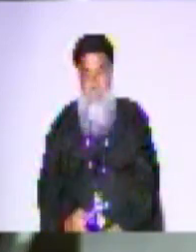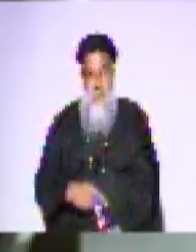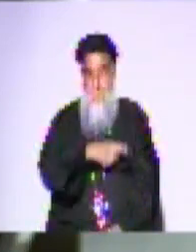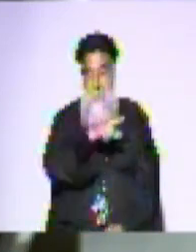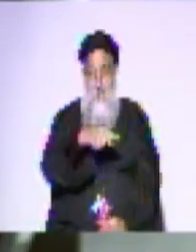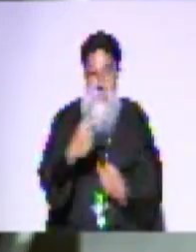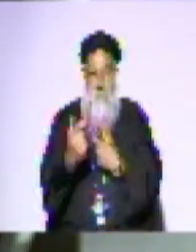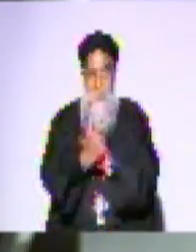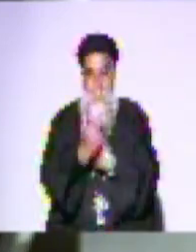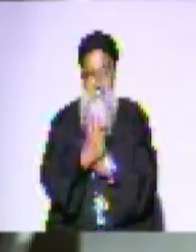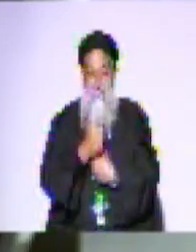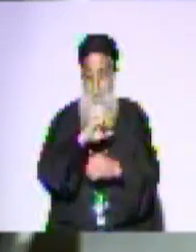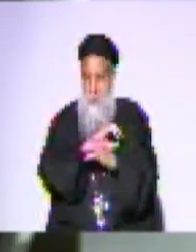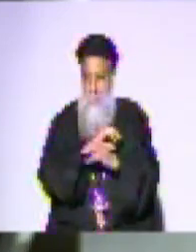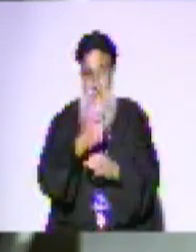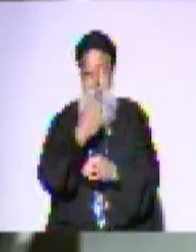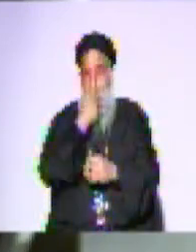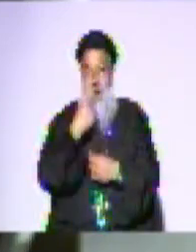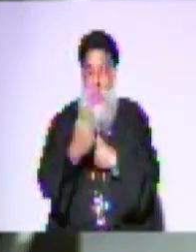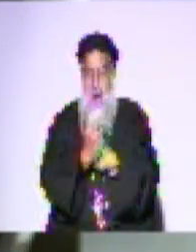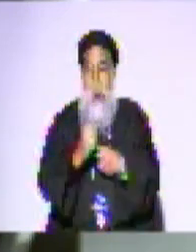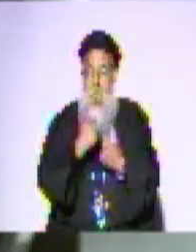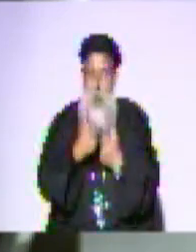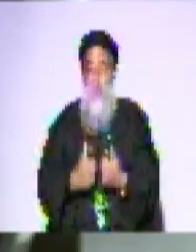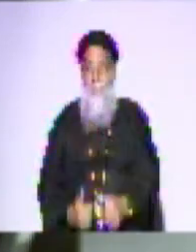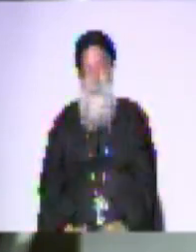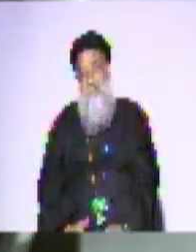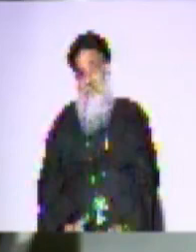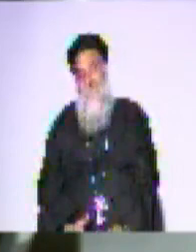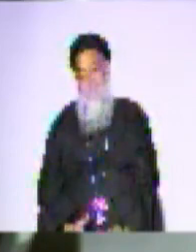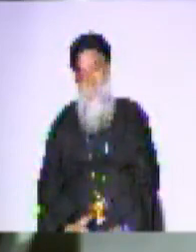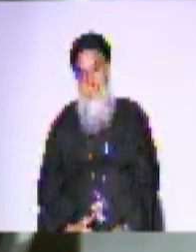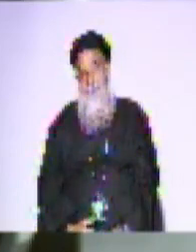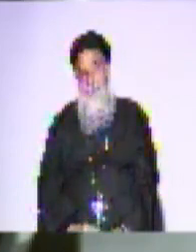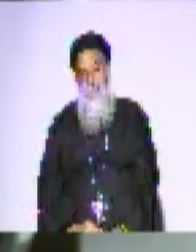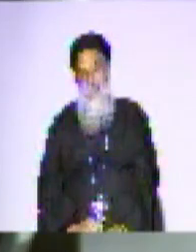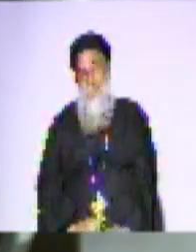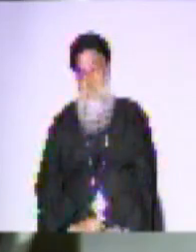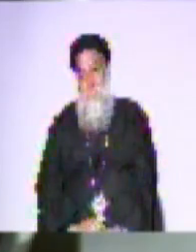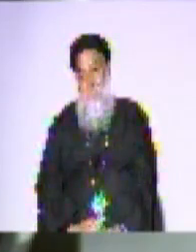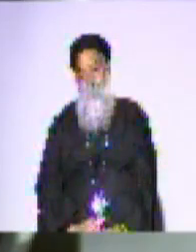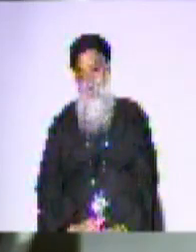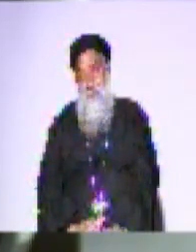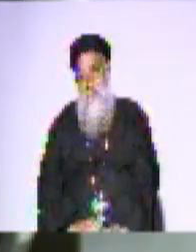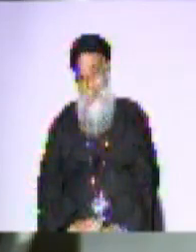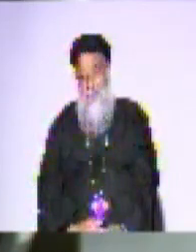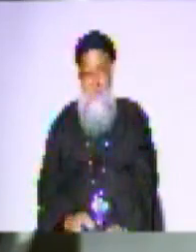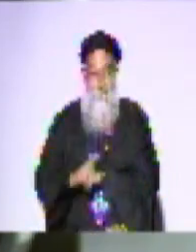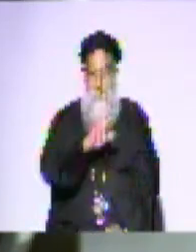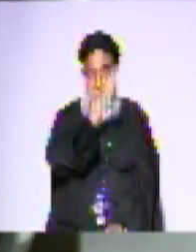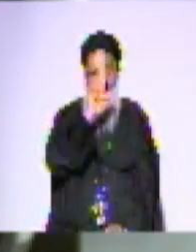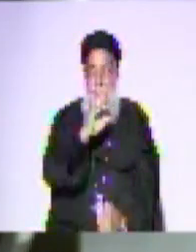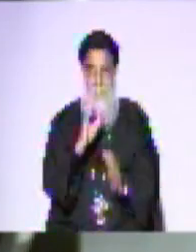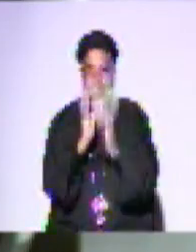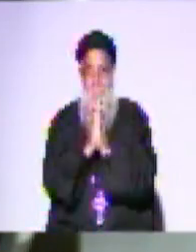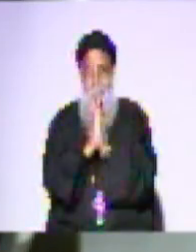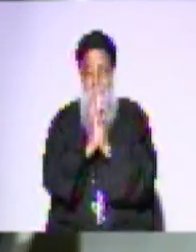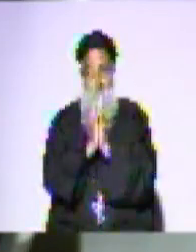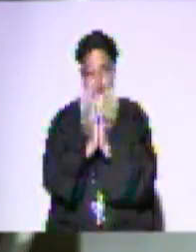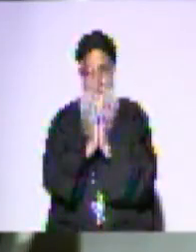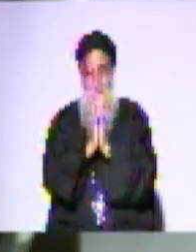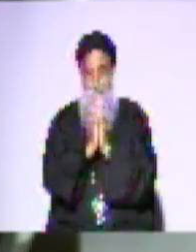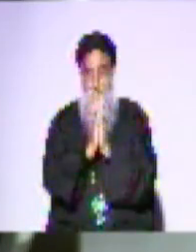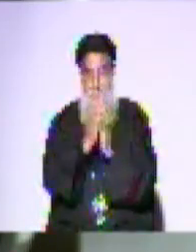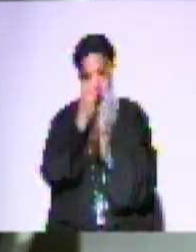جو، ربنا يديكم الصحة وتعيش وتعلم يا سيدي. صلوات حضرتك. طالبة أولاً صلاة لسيدنا الأنبويس يا